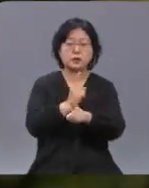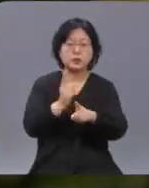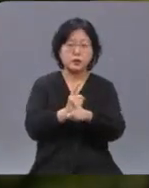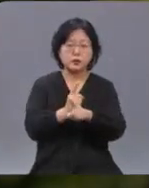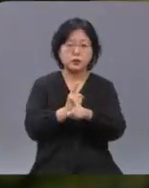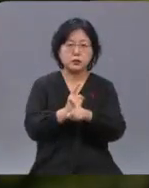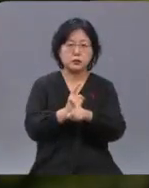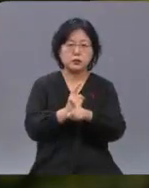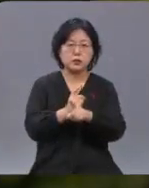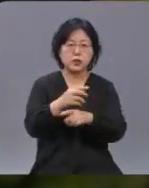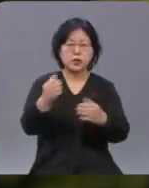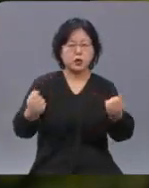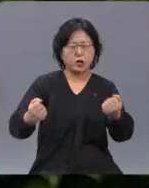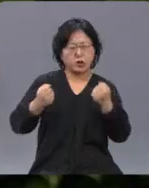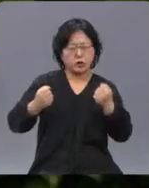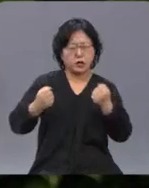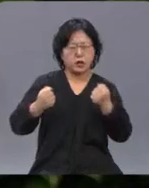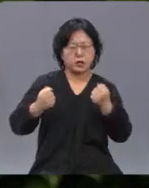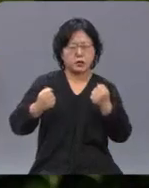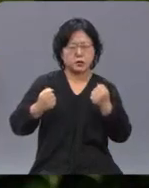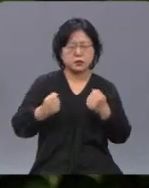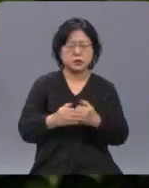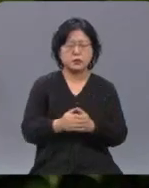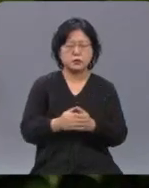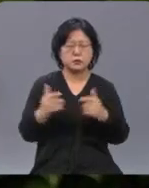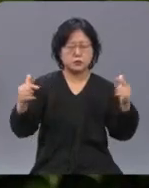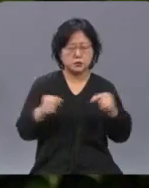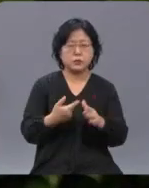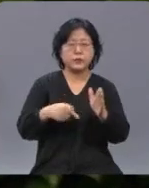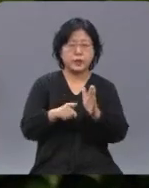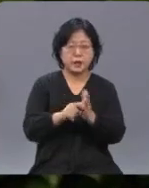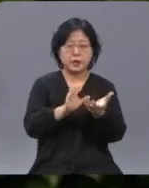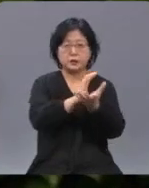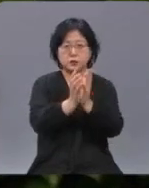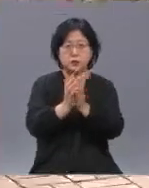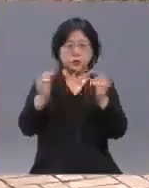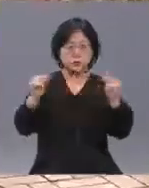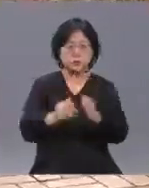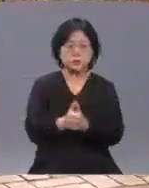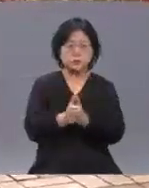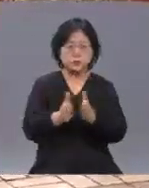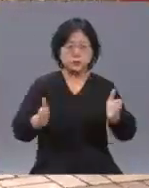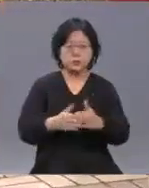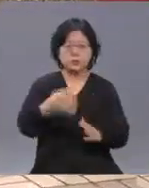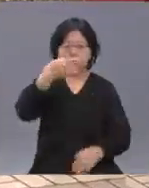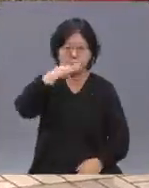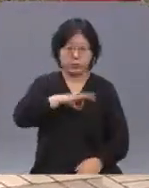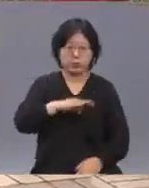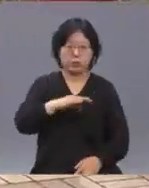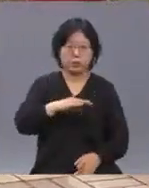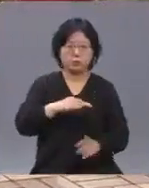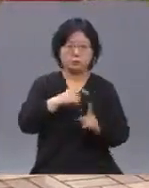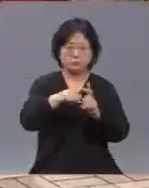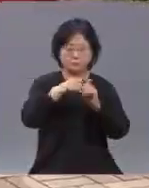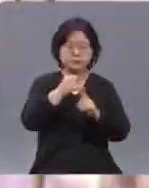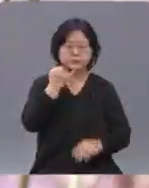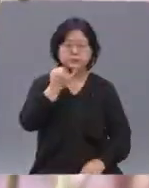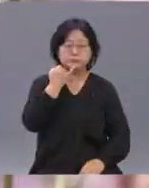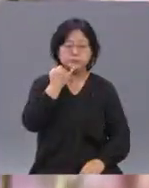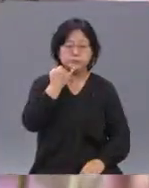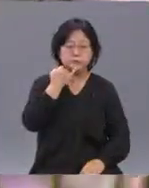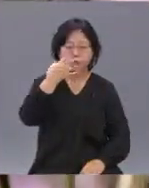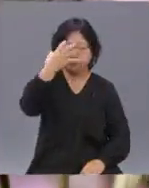시키고이 사람들의 건강을 증진시키고자 하는 의미에서 정원치료를 시작을 하게 됐습니다 효과는 긍정적이었습니다